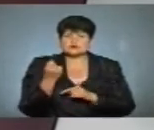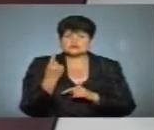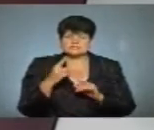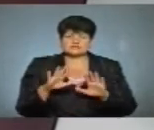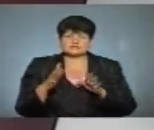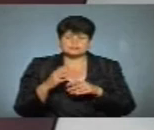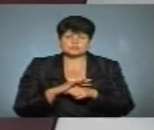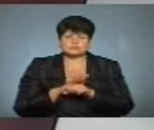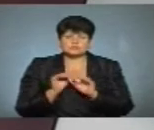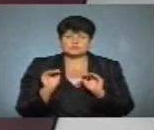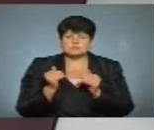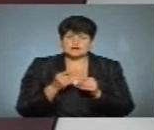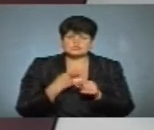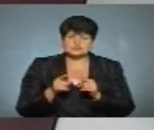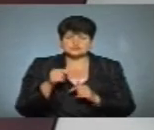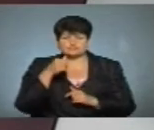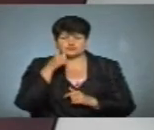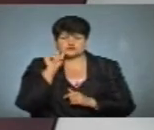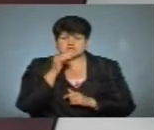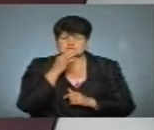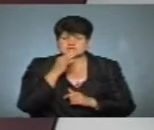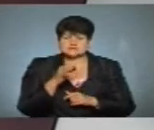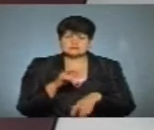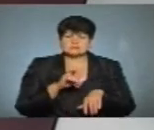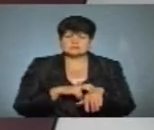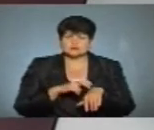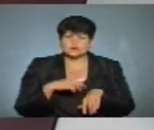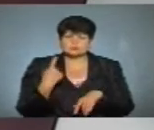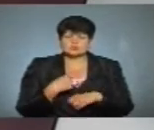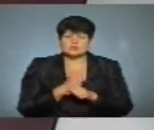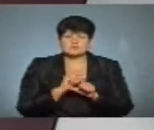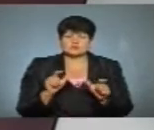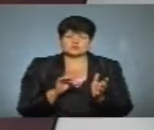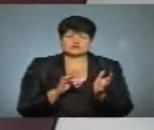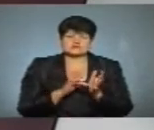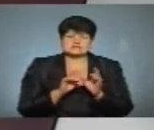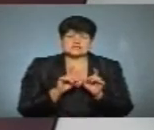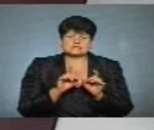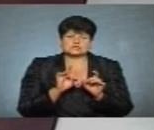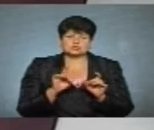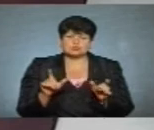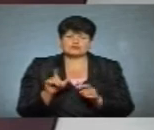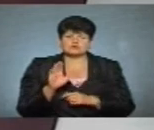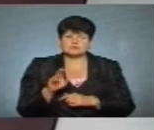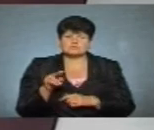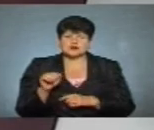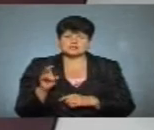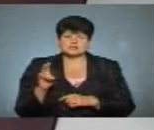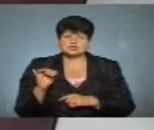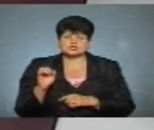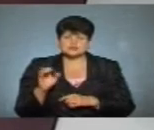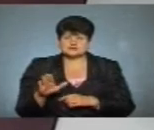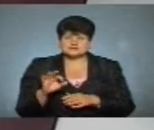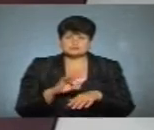випадків COVID-19 менше, ніж учора, розповів епідеміолог обласного лабораторного центру Володимир Паничев. За його словами,